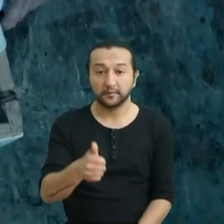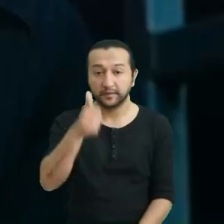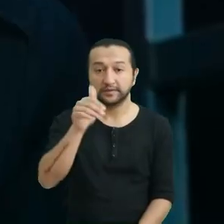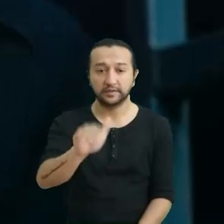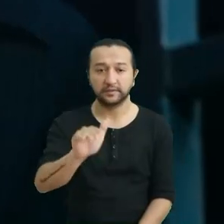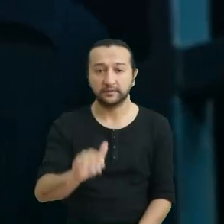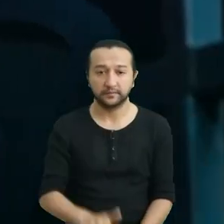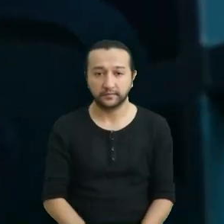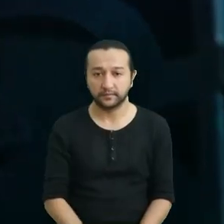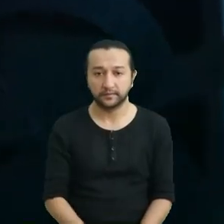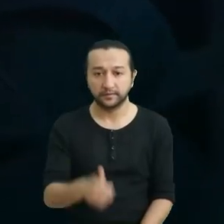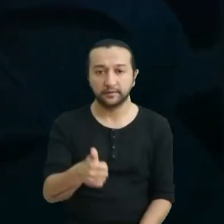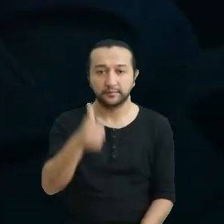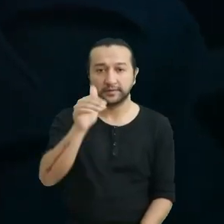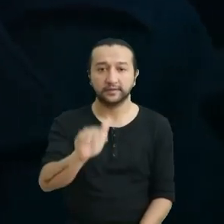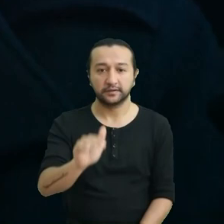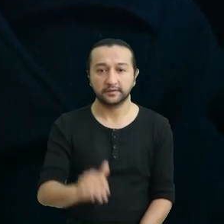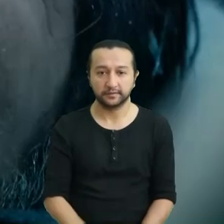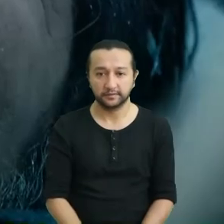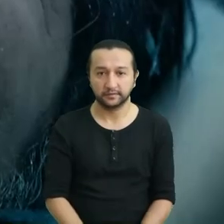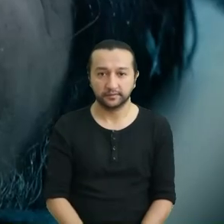Başkan! Başkan!